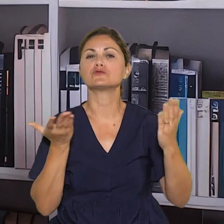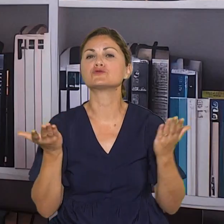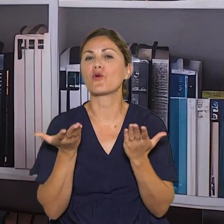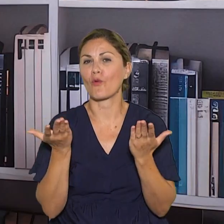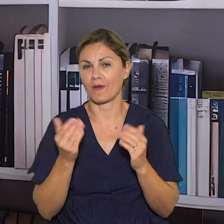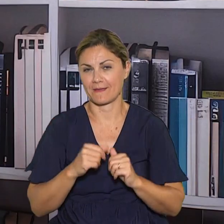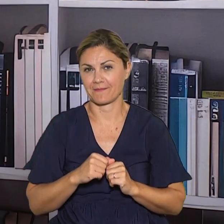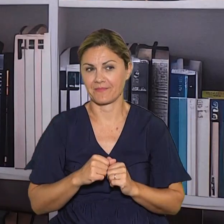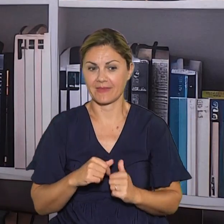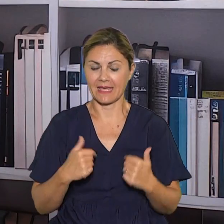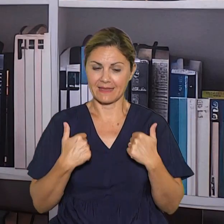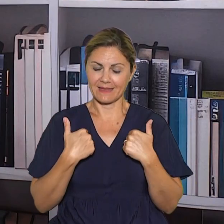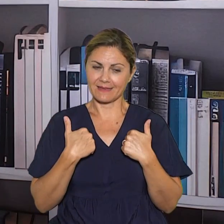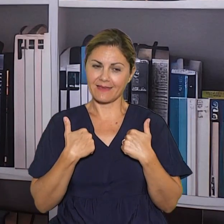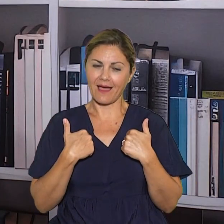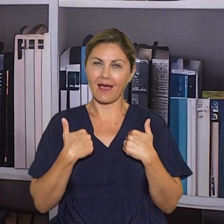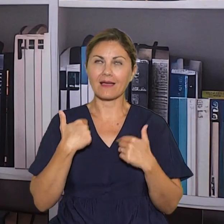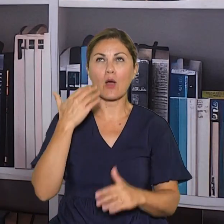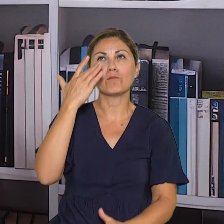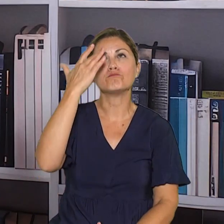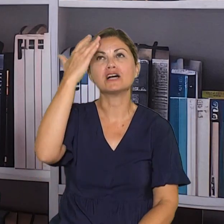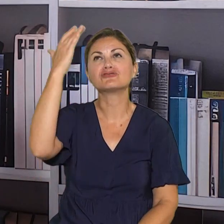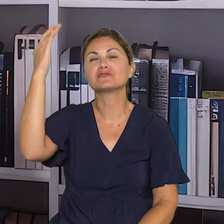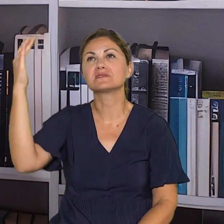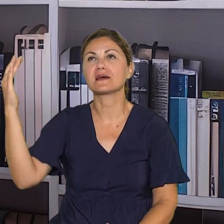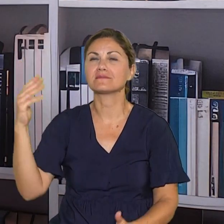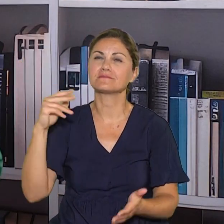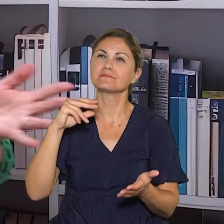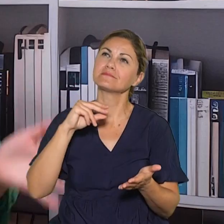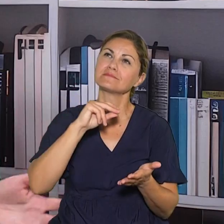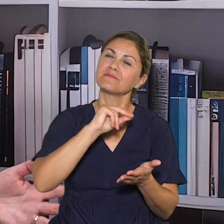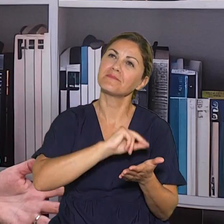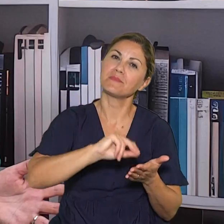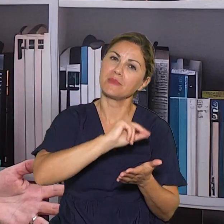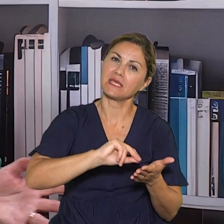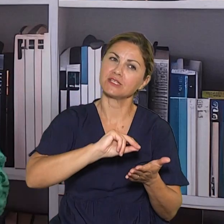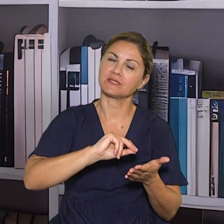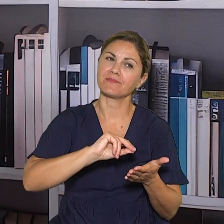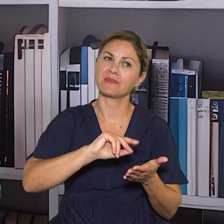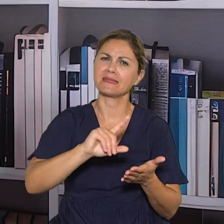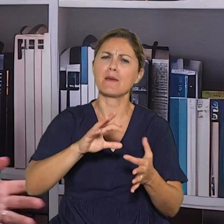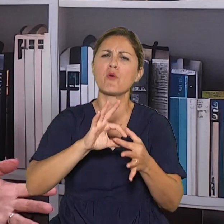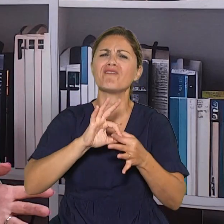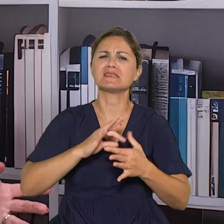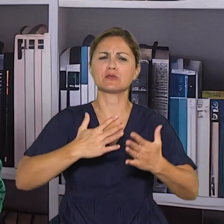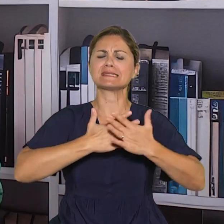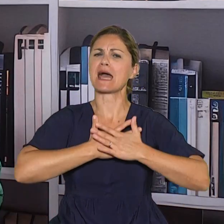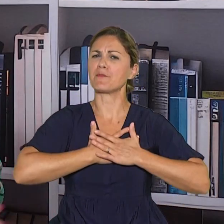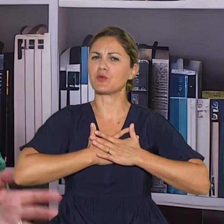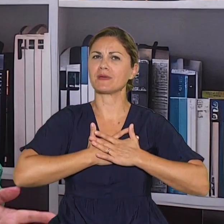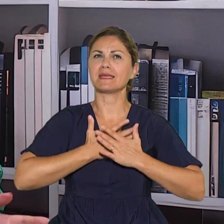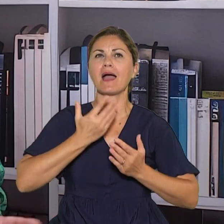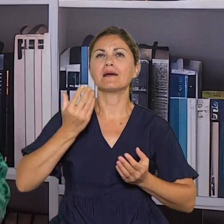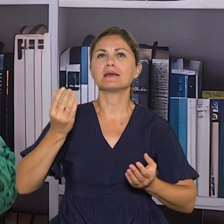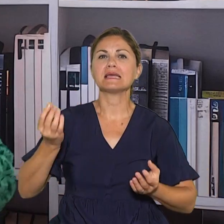Ja to pišem nekome nepoznatome. To u stvari ja ne pišem stvarno nešto što se meni dogodilo. Ili što